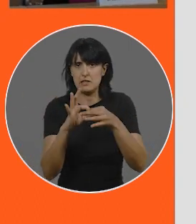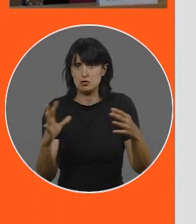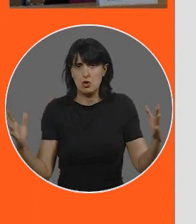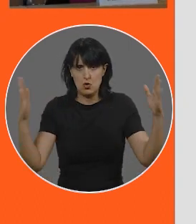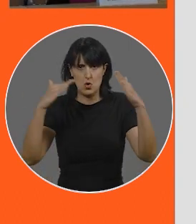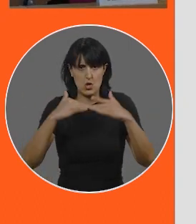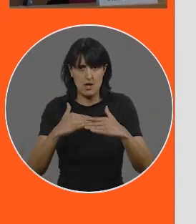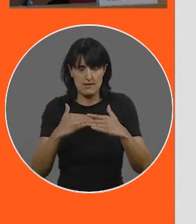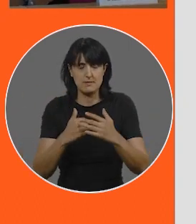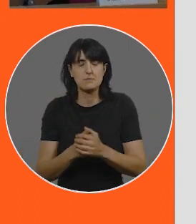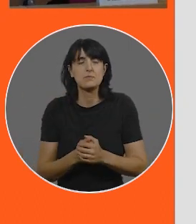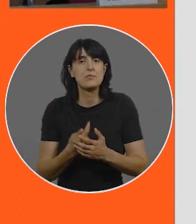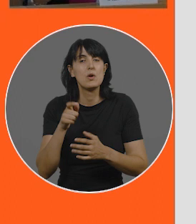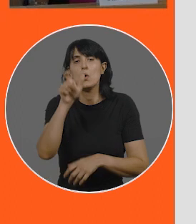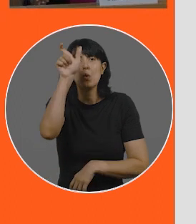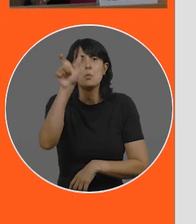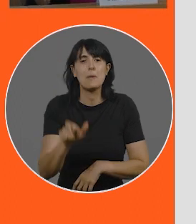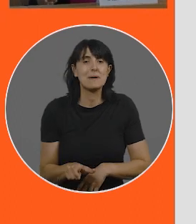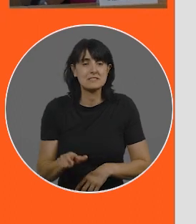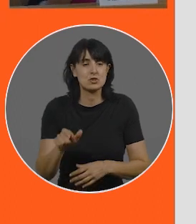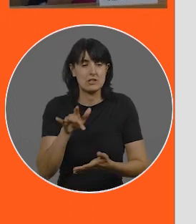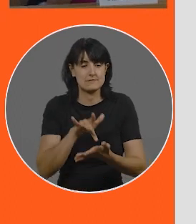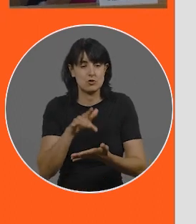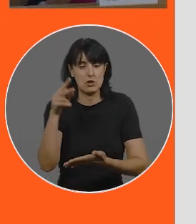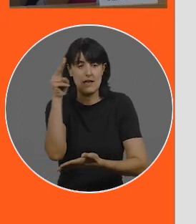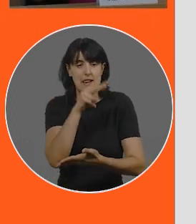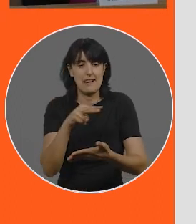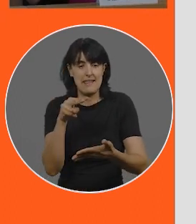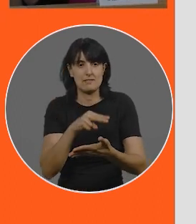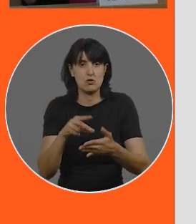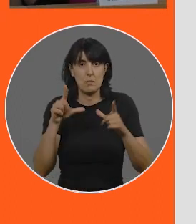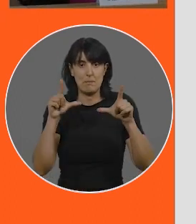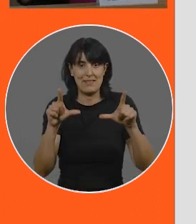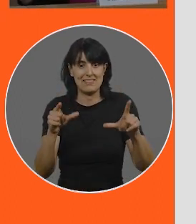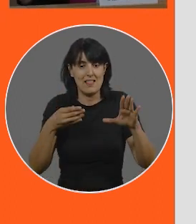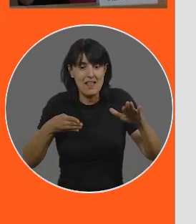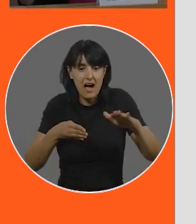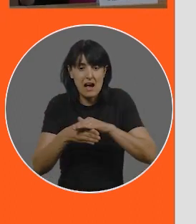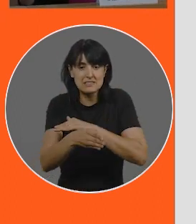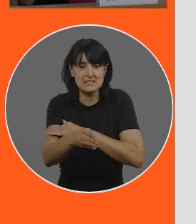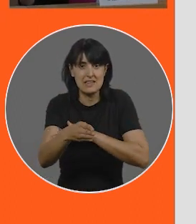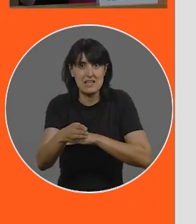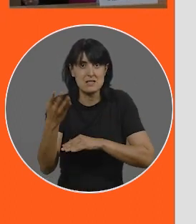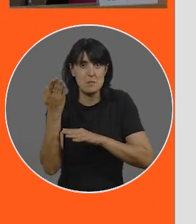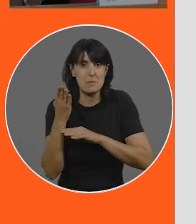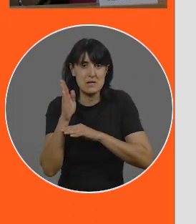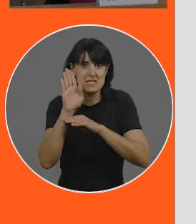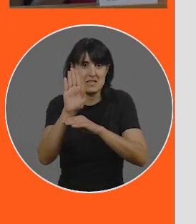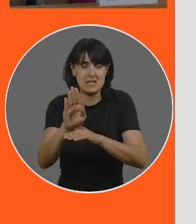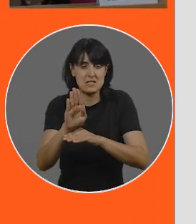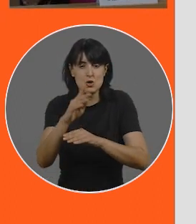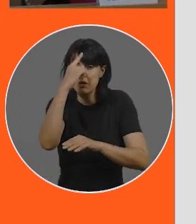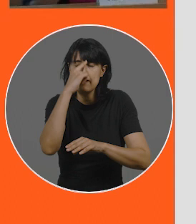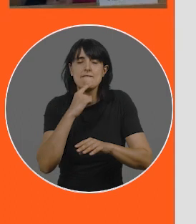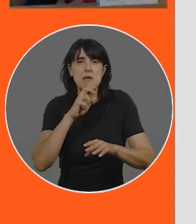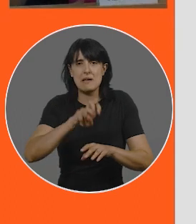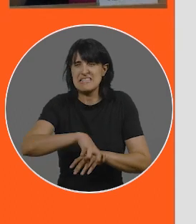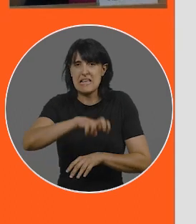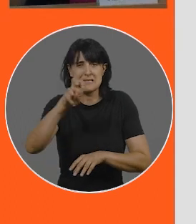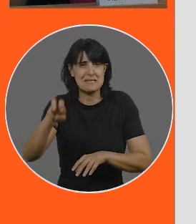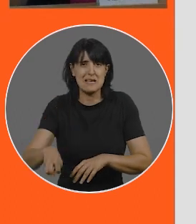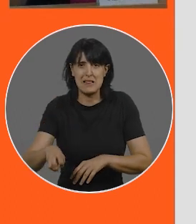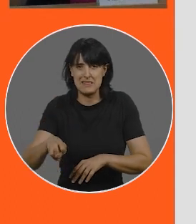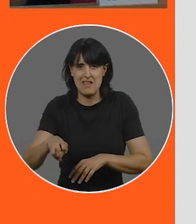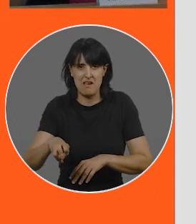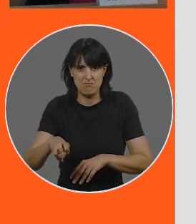aquestes imatges, quan una persona amb un lector de pantalla està accedint a aquesta presentació, aquestes imatges s'han de saltar.